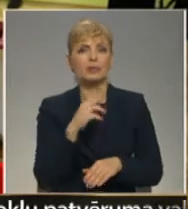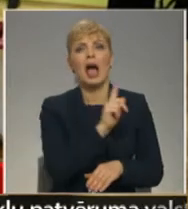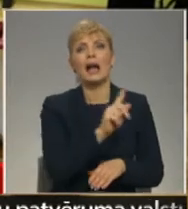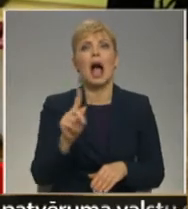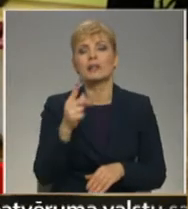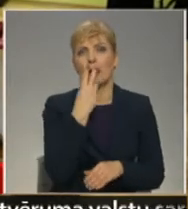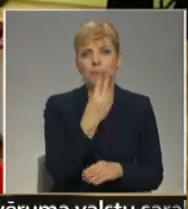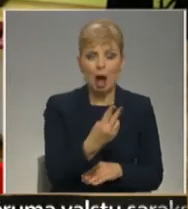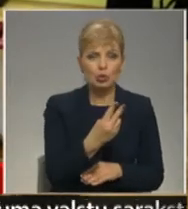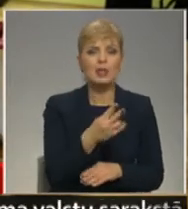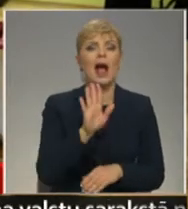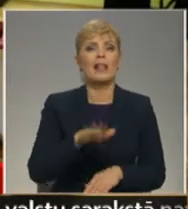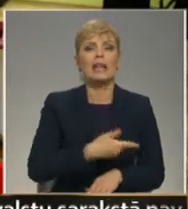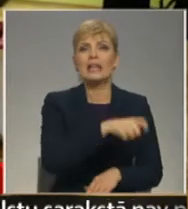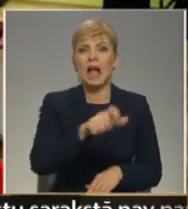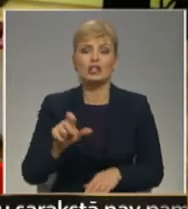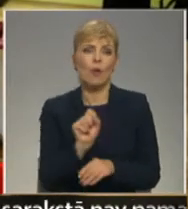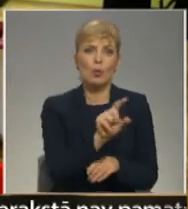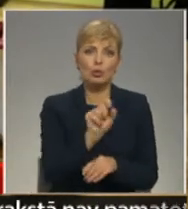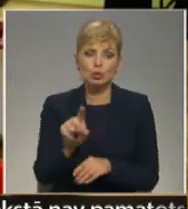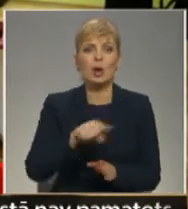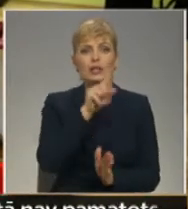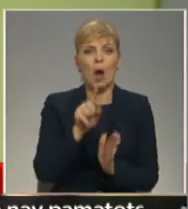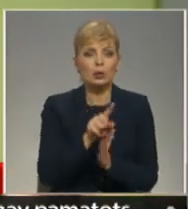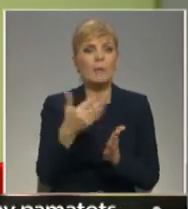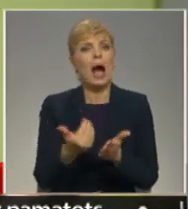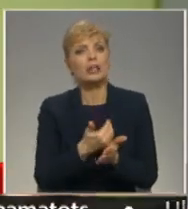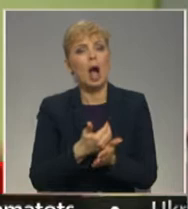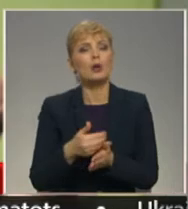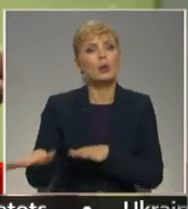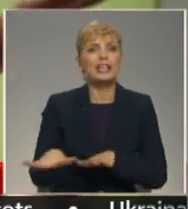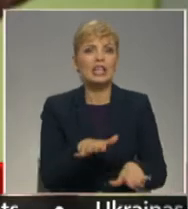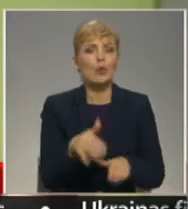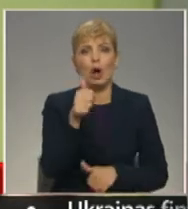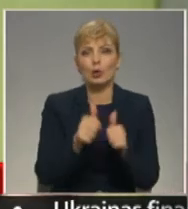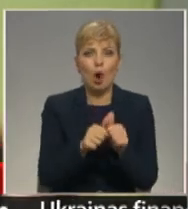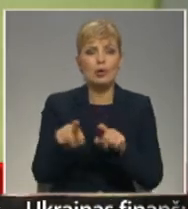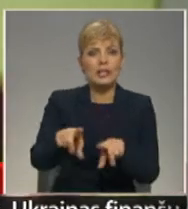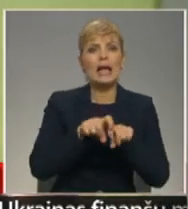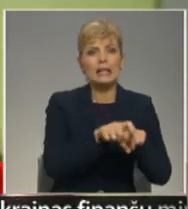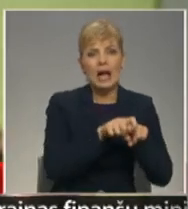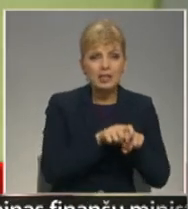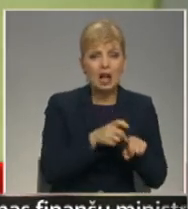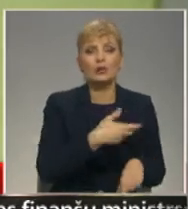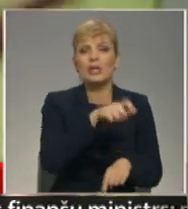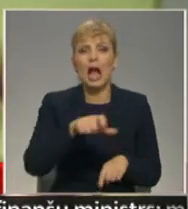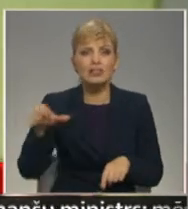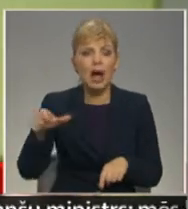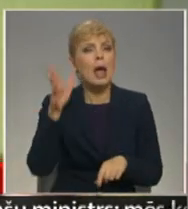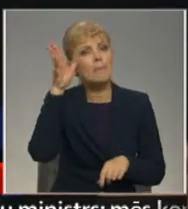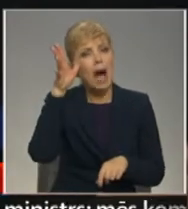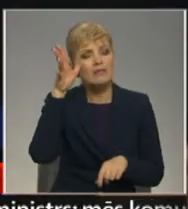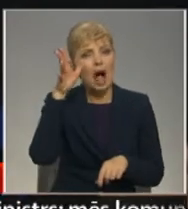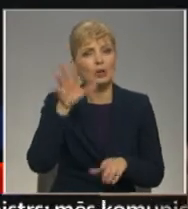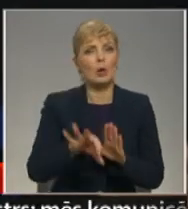iedzīvotāji varētu uzdot savus jautājumus, rīkot atkārtot konkursu un šādi iesaistīt iedzīvotājus pagasta pārvaldes izvēlē, nolemts pēc tam,